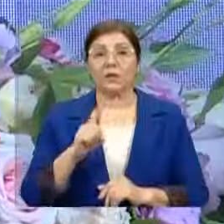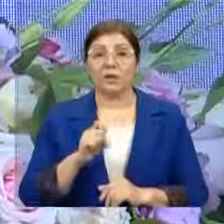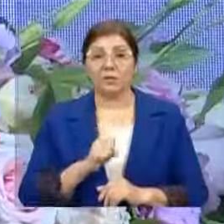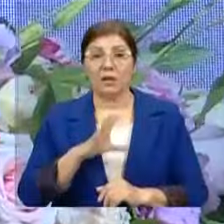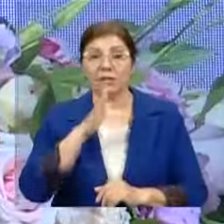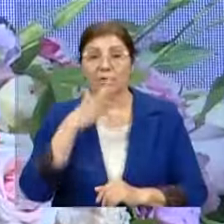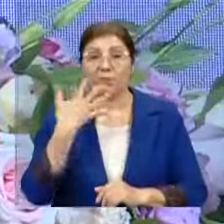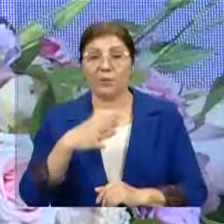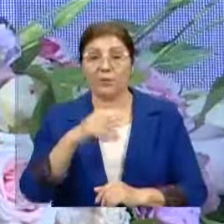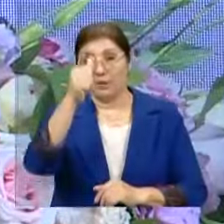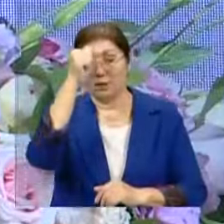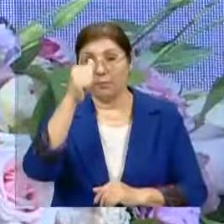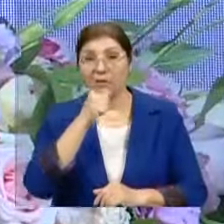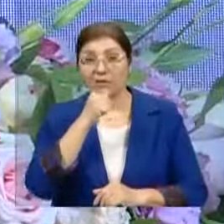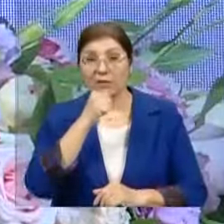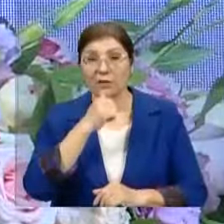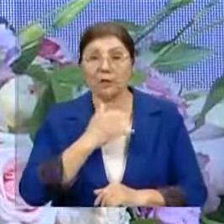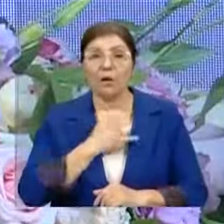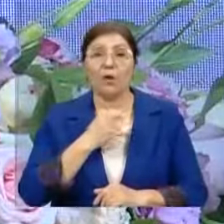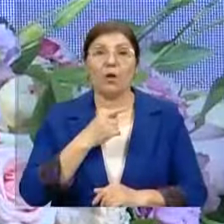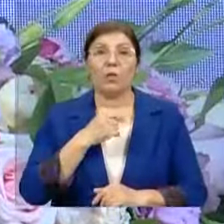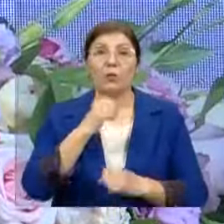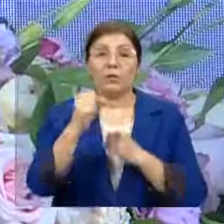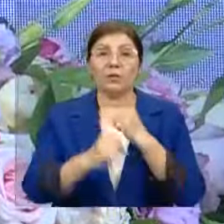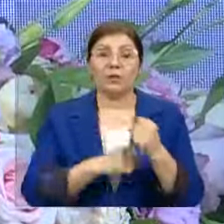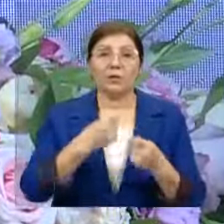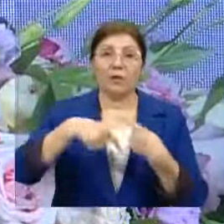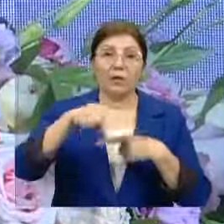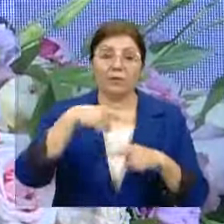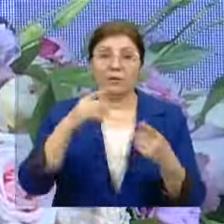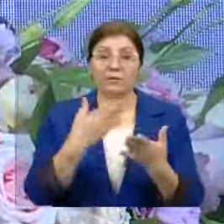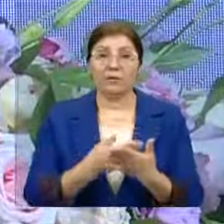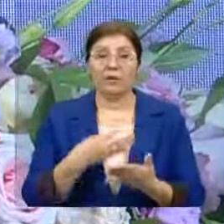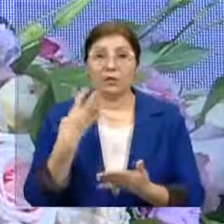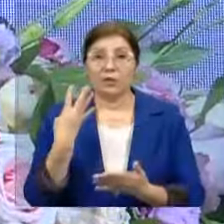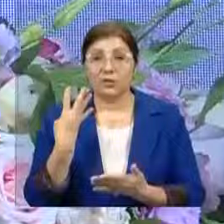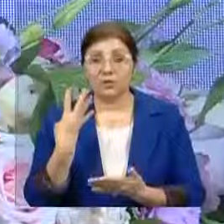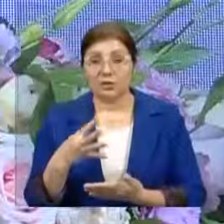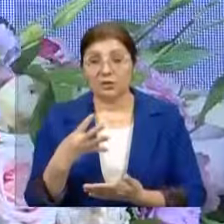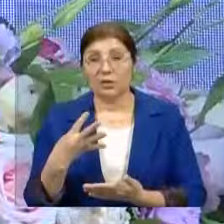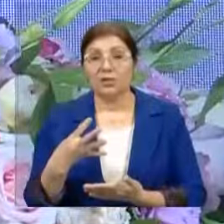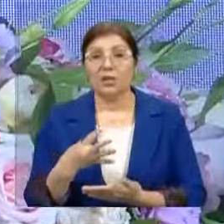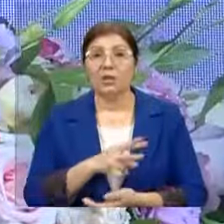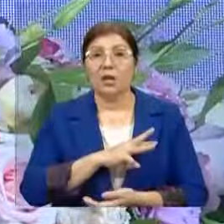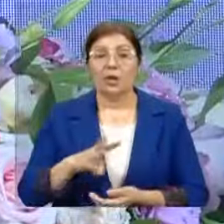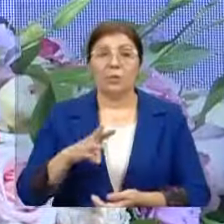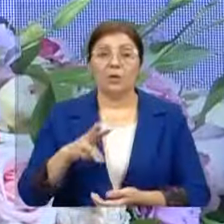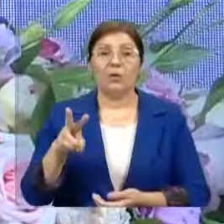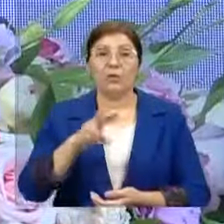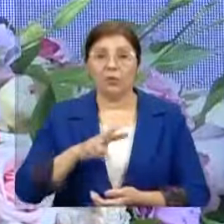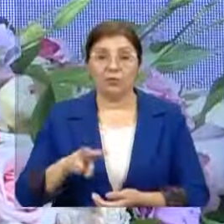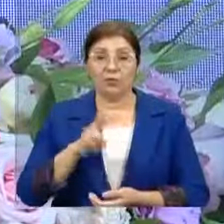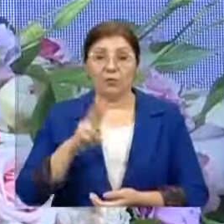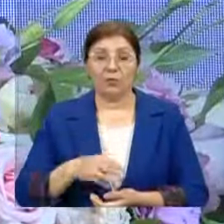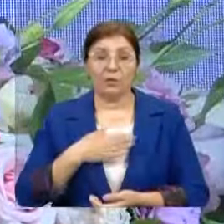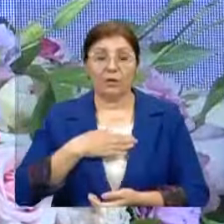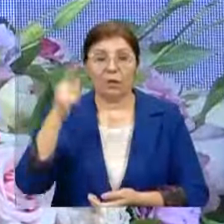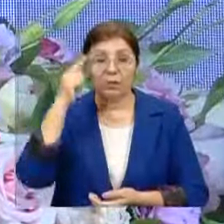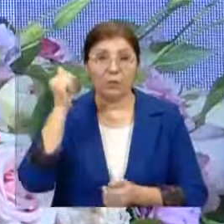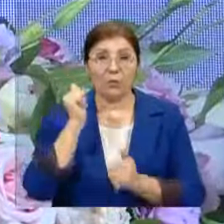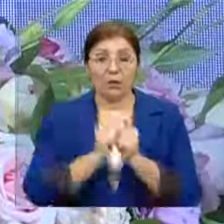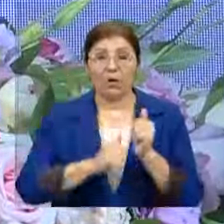период 5 месяцев у нас товарооборот составил 400 миллионов долларов. Я думаю, что из года в